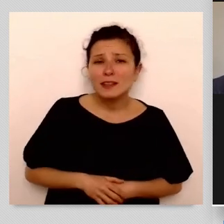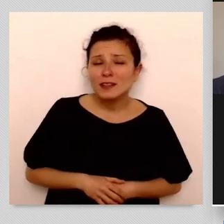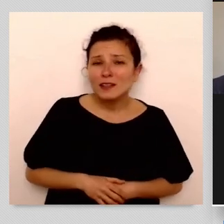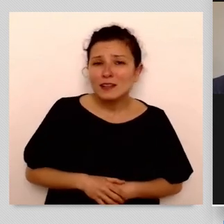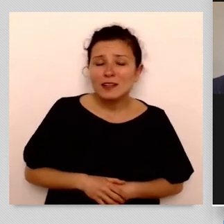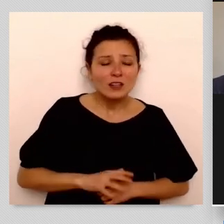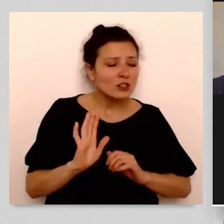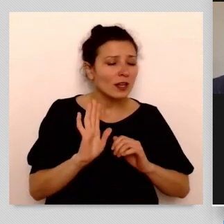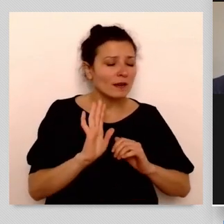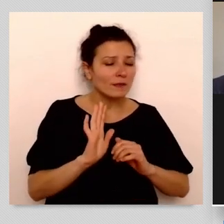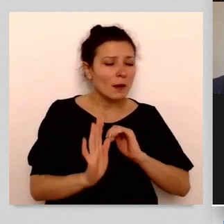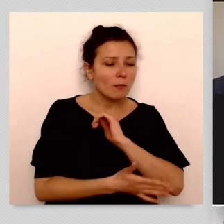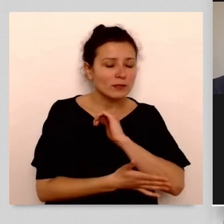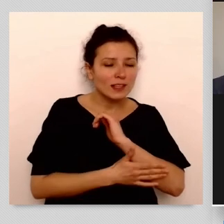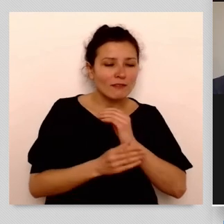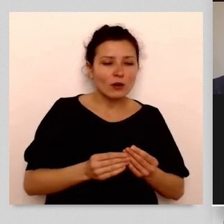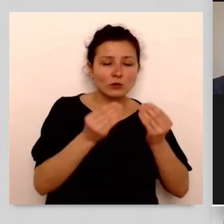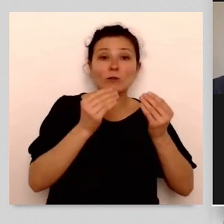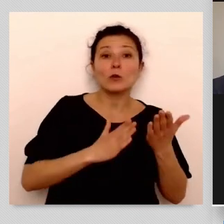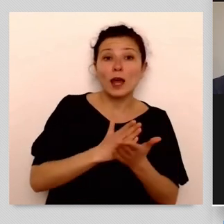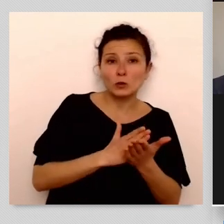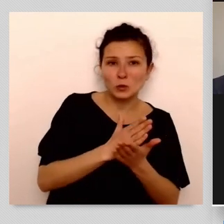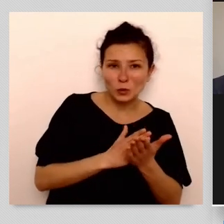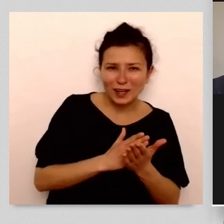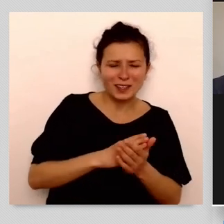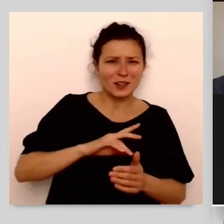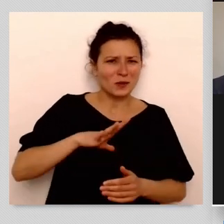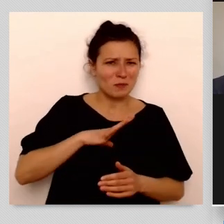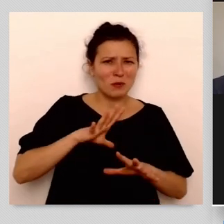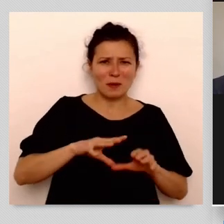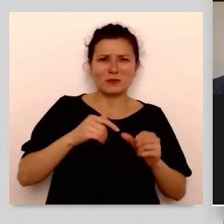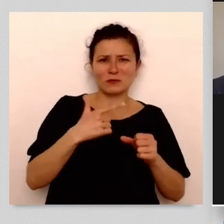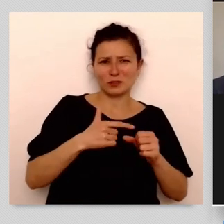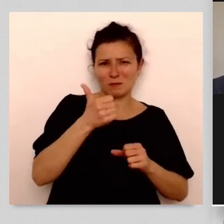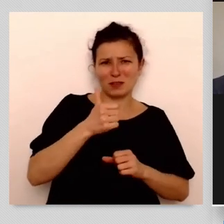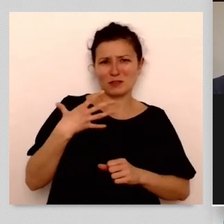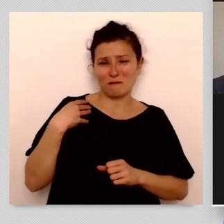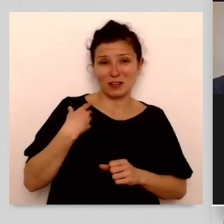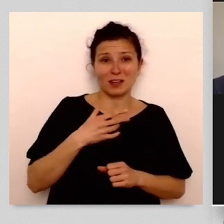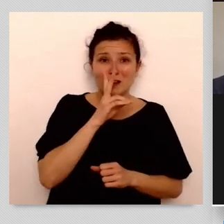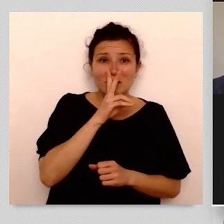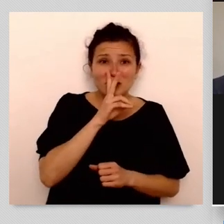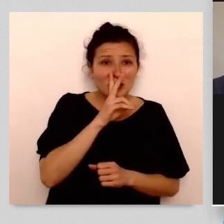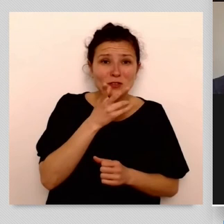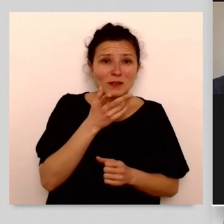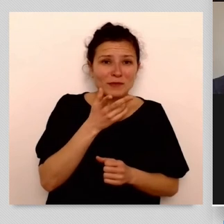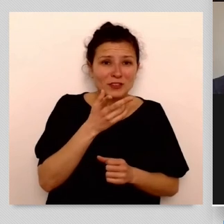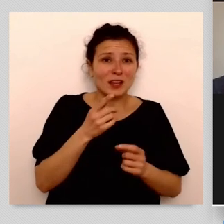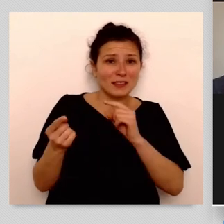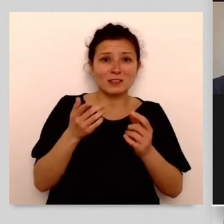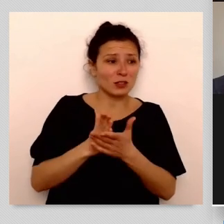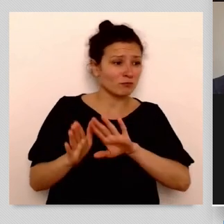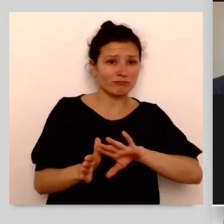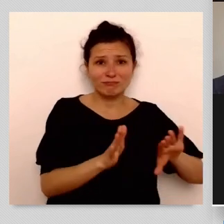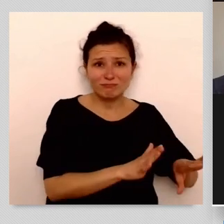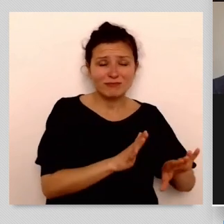rozwoju gospodarczego na usługach, z jakim mieliśmy do czynienia na początku XXI wieku, mamy i tę dyskusję mamy już za sobą, więc